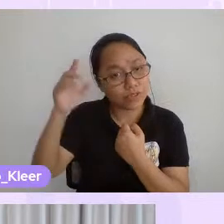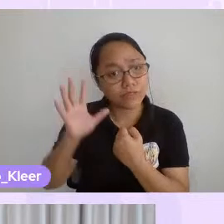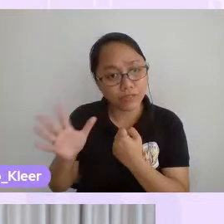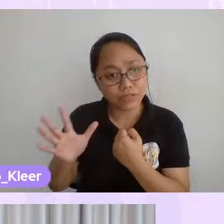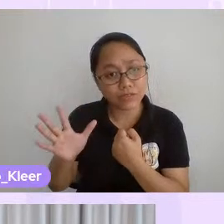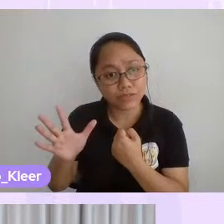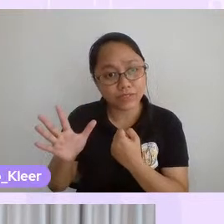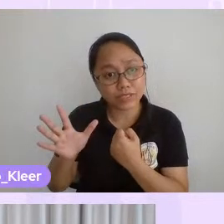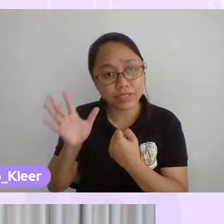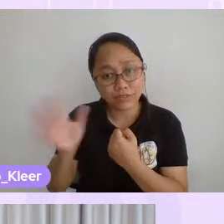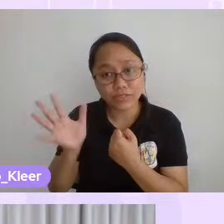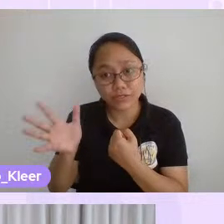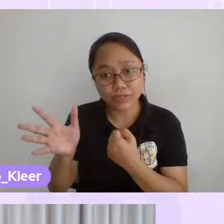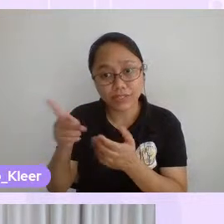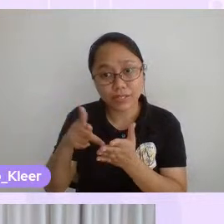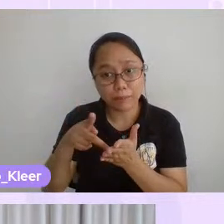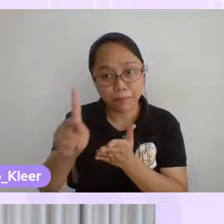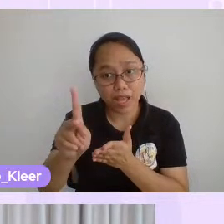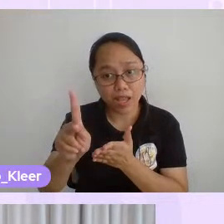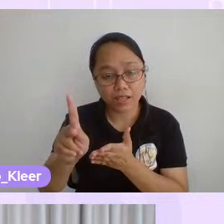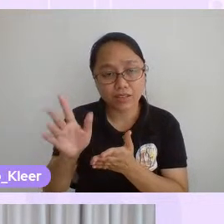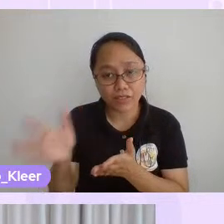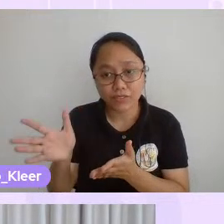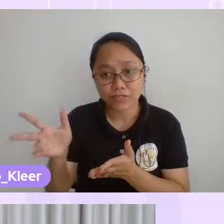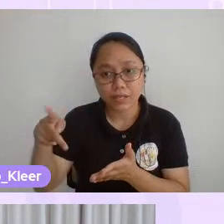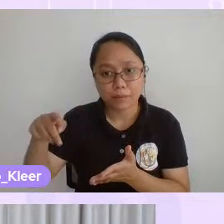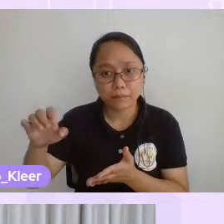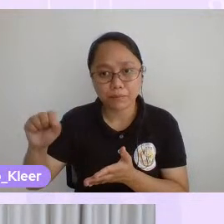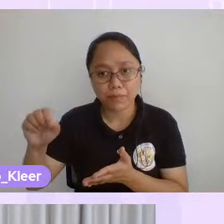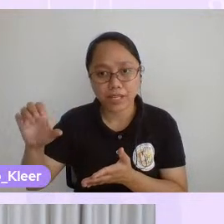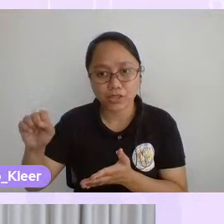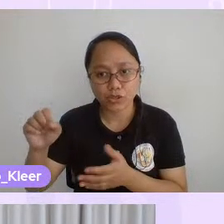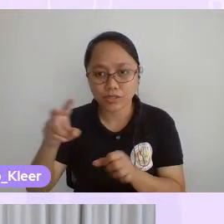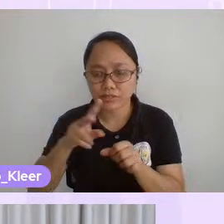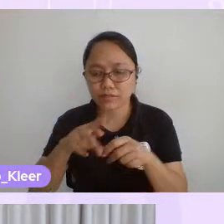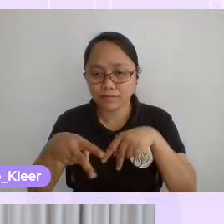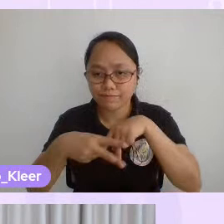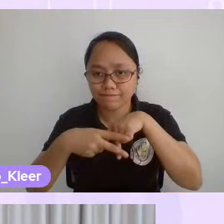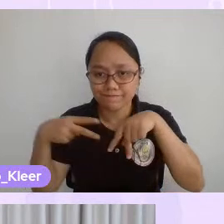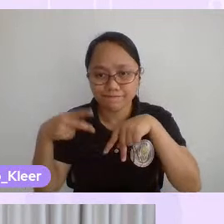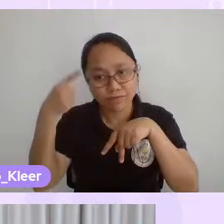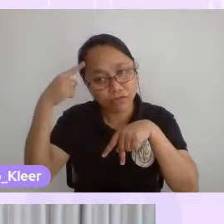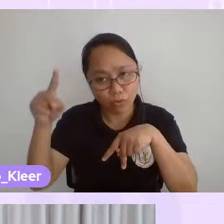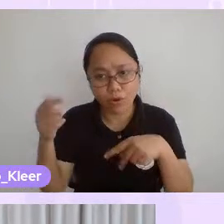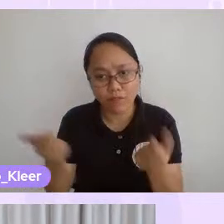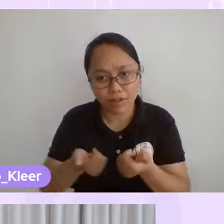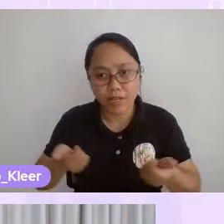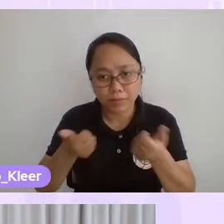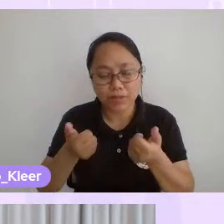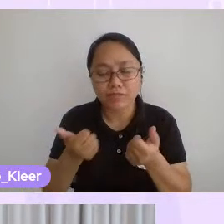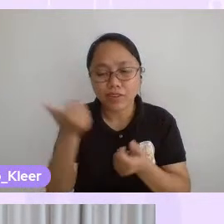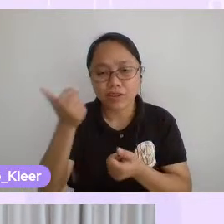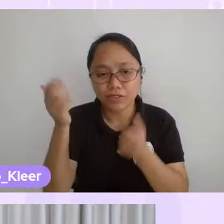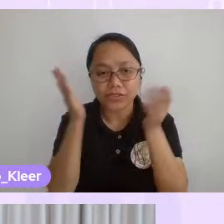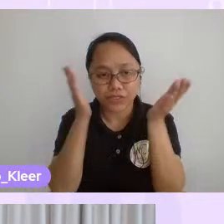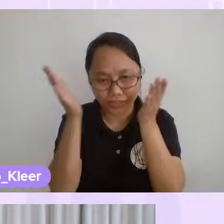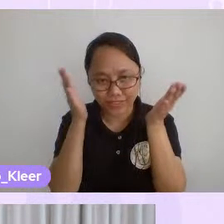sa GIP, kung hindi sa iba pang mga programs and services na ino-offer ng Bureau of Local Employment.